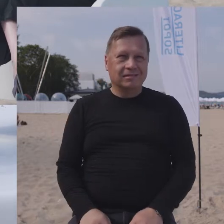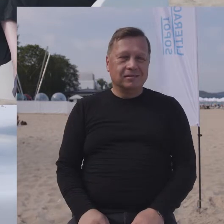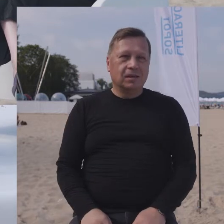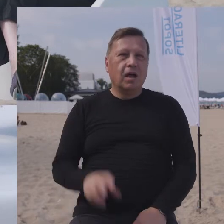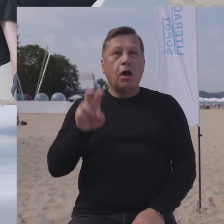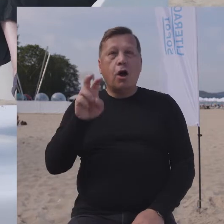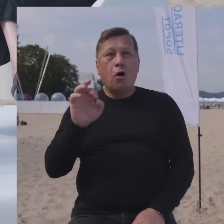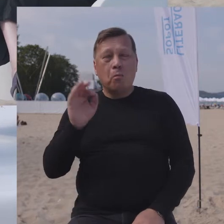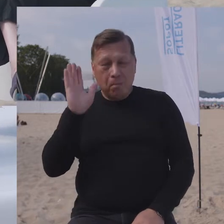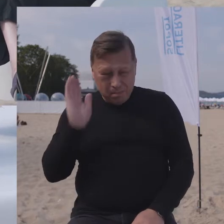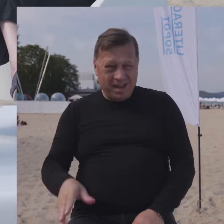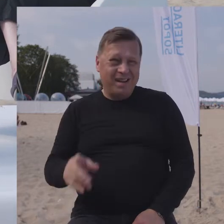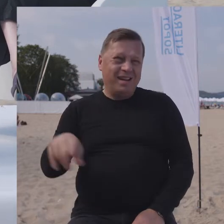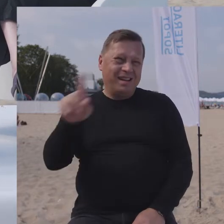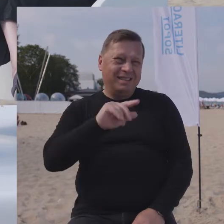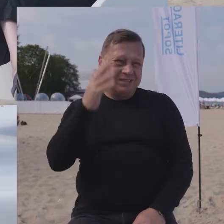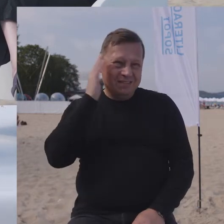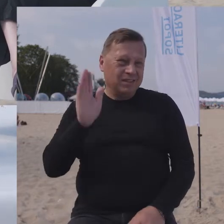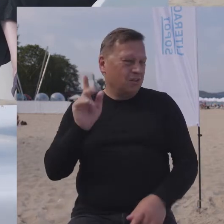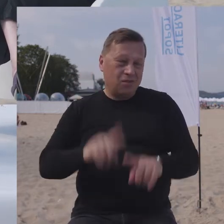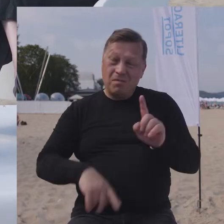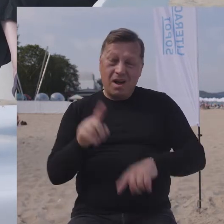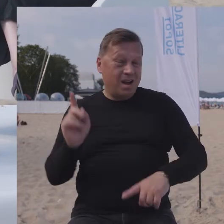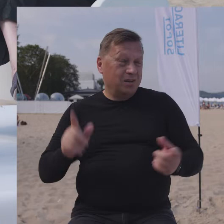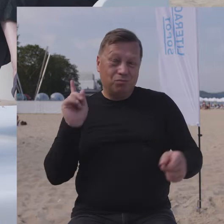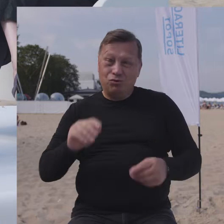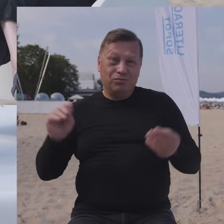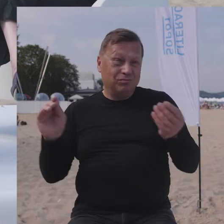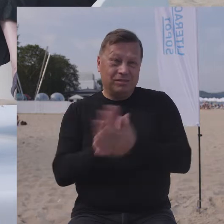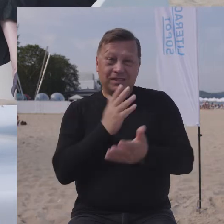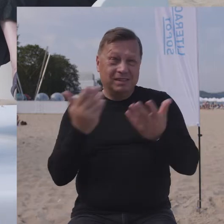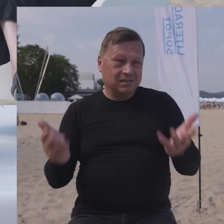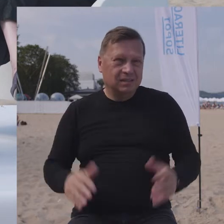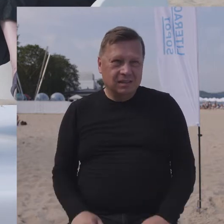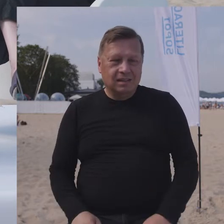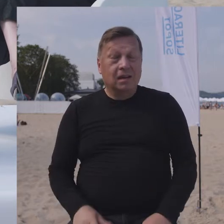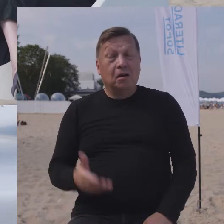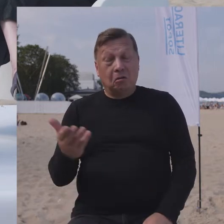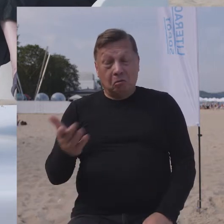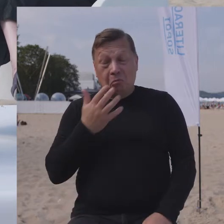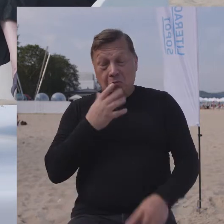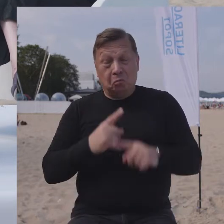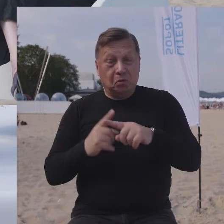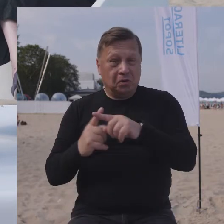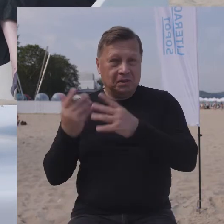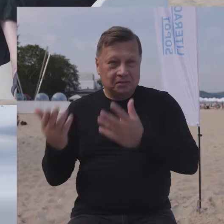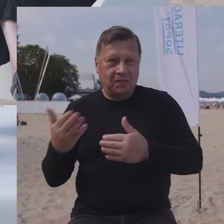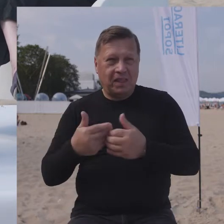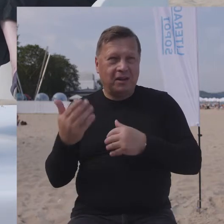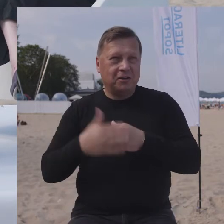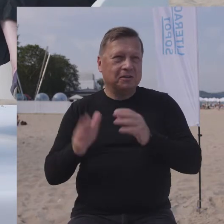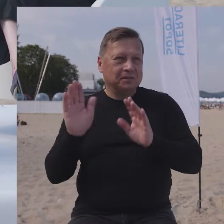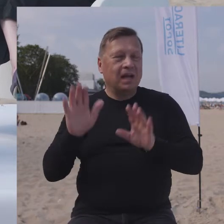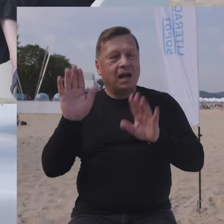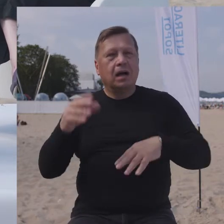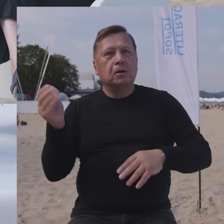wyczerpujące. Ale co ma być, to będzie, proszę państwa. Musimy się z tym pogodzić. Jakiś to jest optymistyczny akcent na zakończenie prawie.